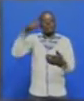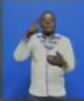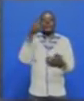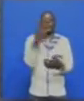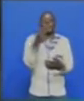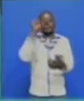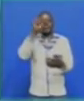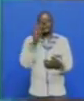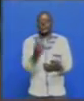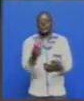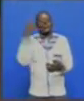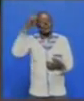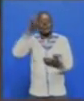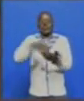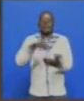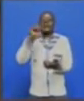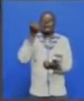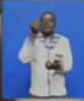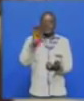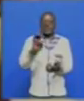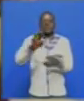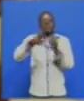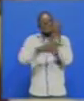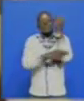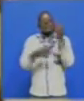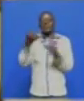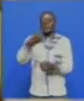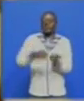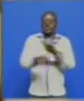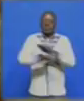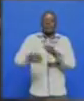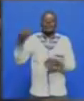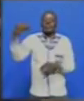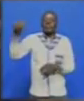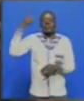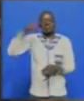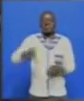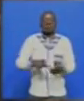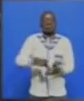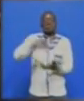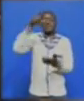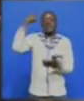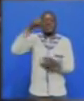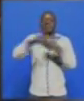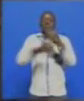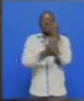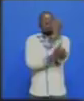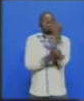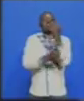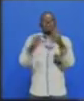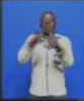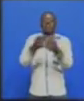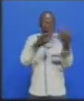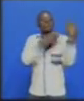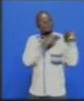au taux national en 2016, la région du Sud-Ouest est l'une des zones où l'infection à VIH est la plus élevée du pays. Et les premiers responsables en charge de la lutte